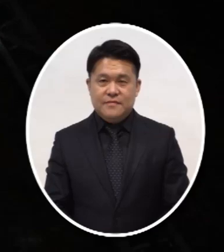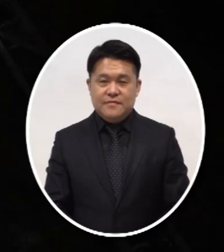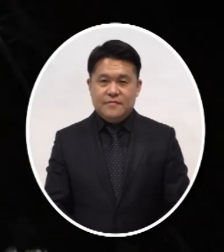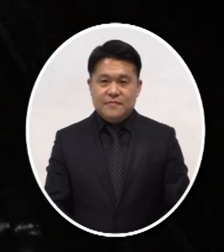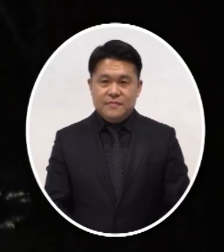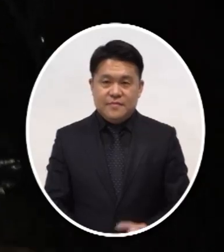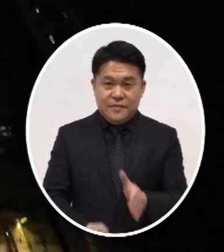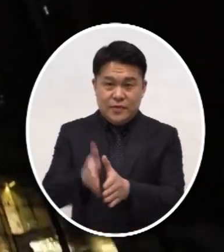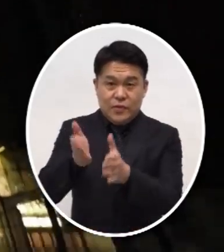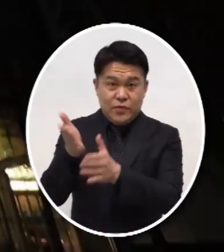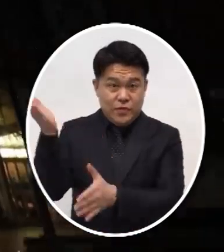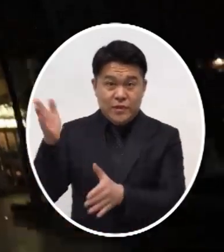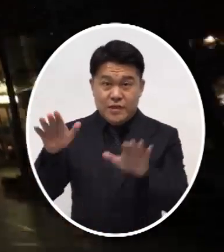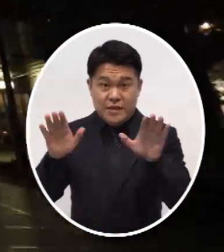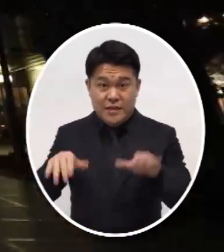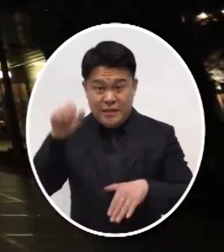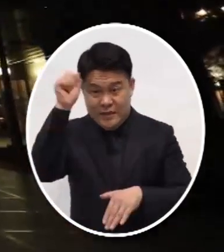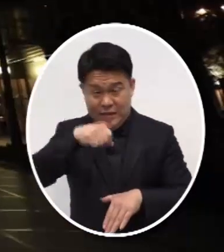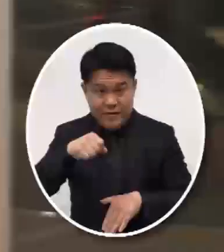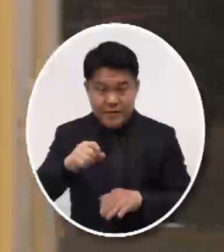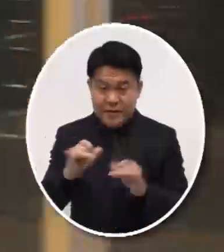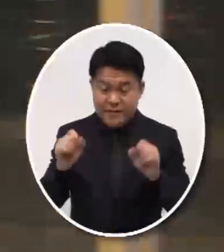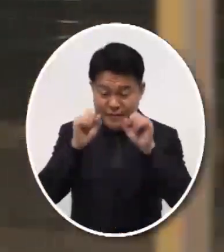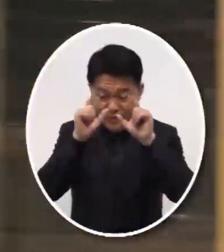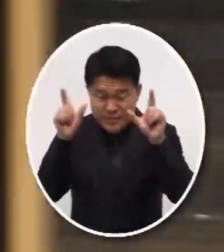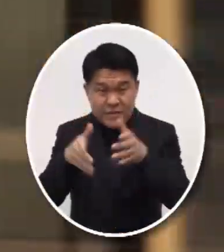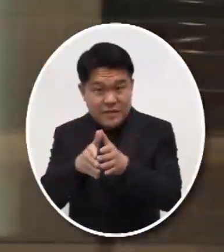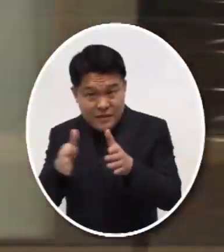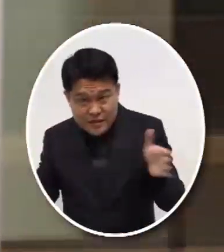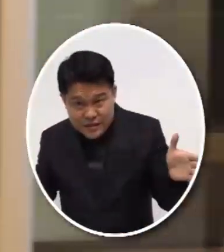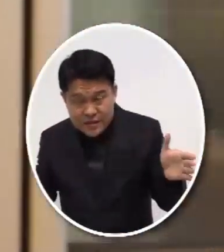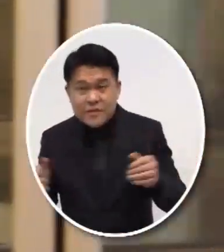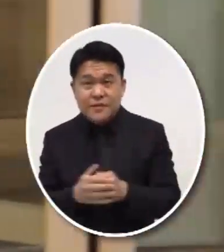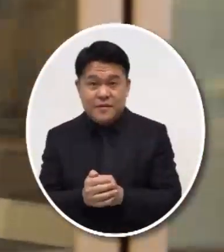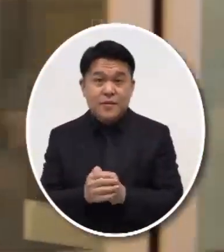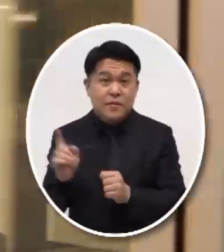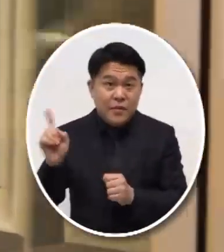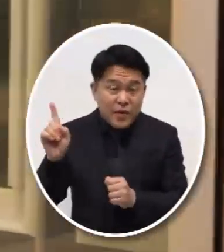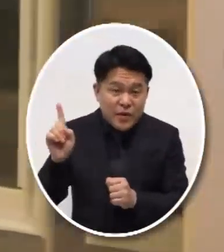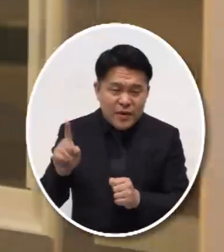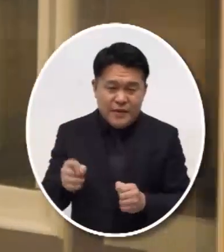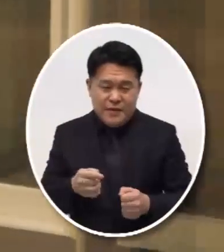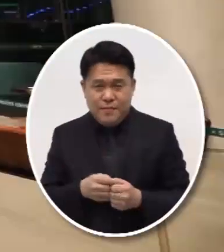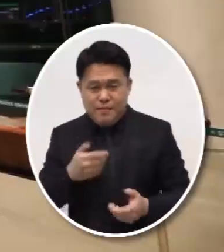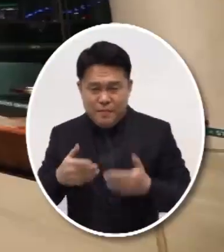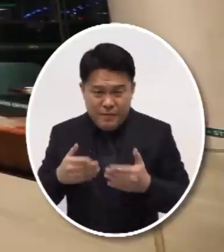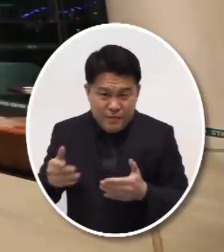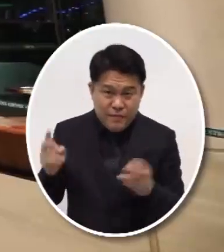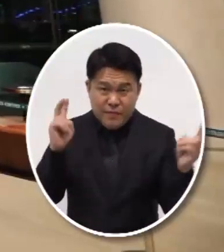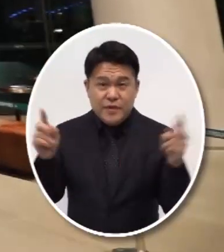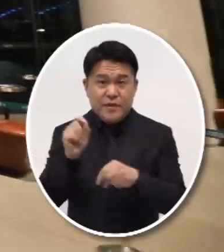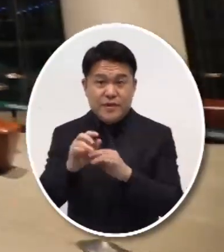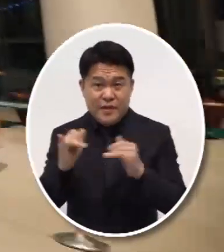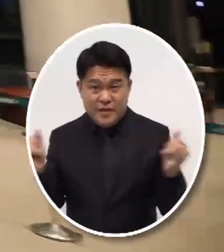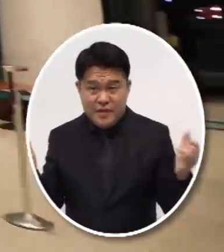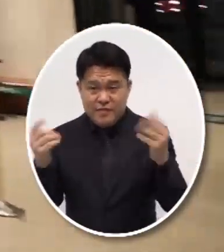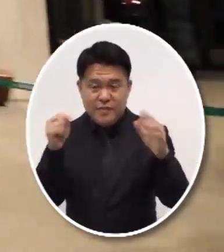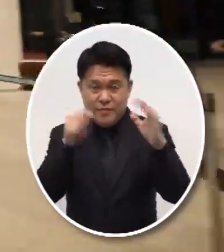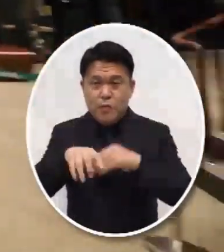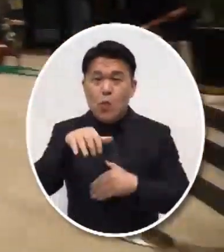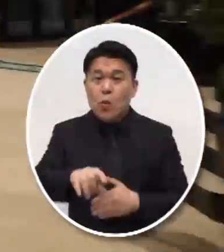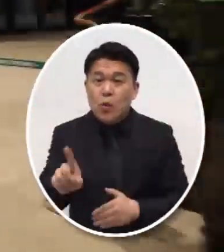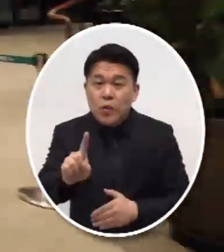도시가 깨어나기 시작한 시간. 부지런히 하루를 맞이하는 직장인들이 즐겨 찾는 도심 속 커피